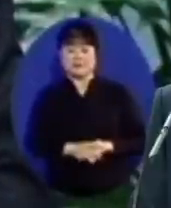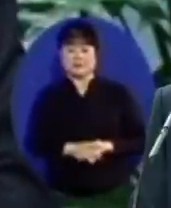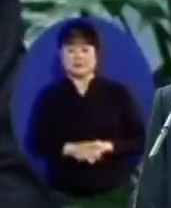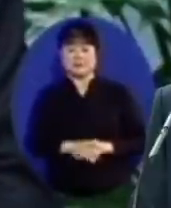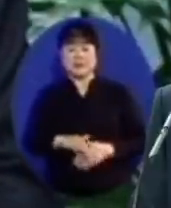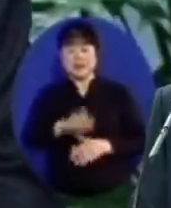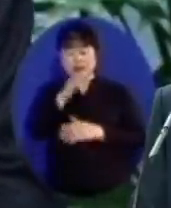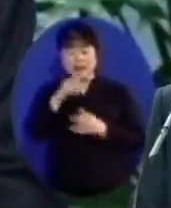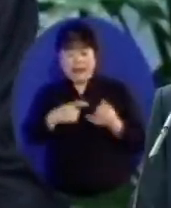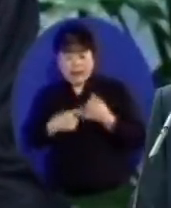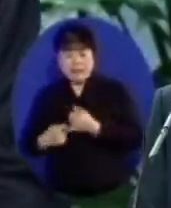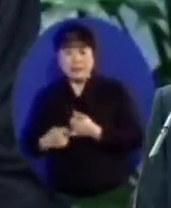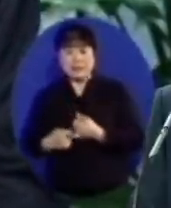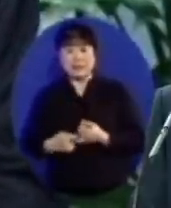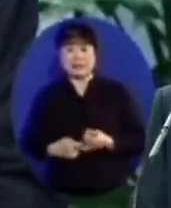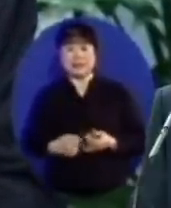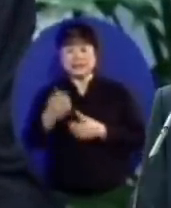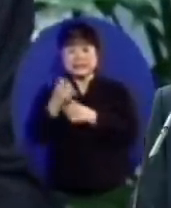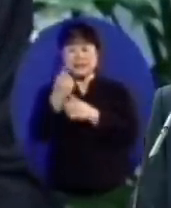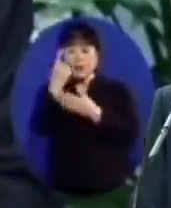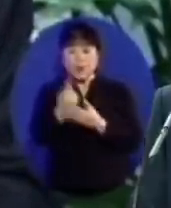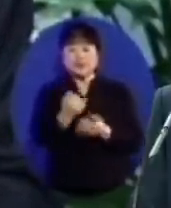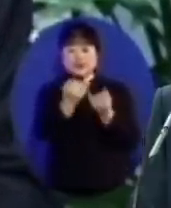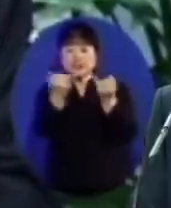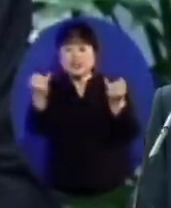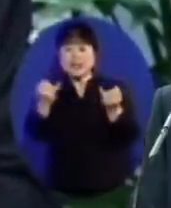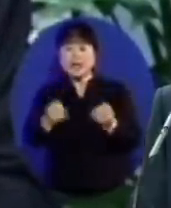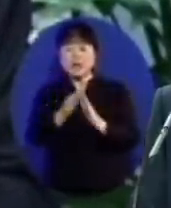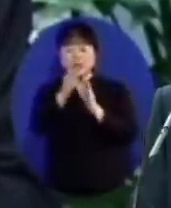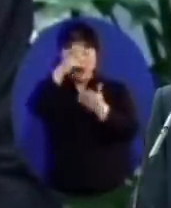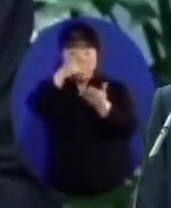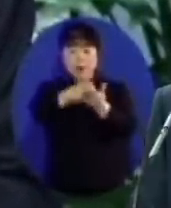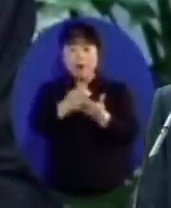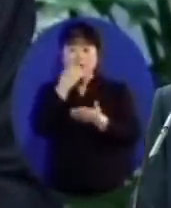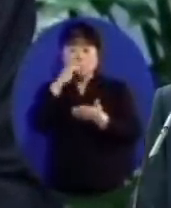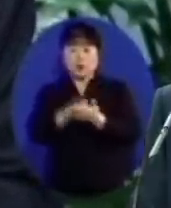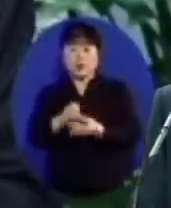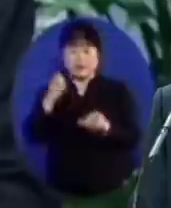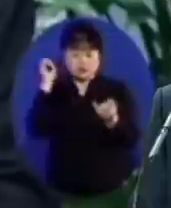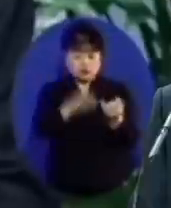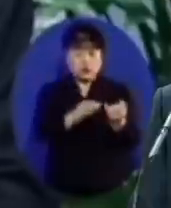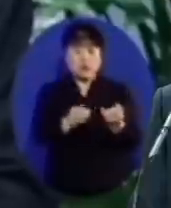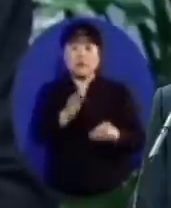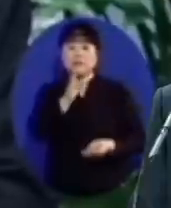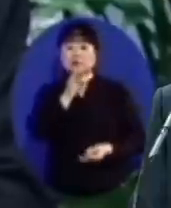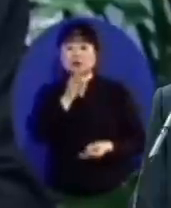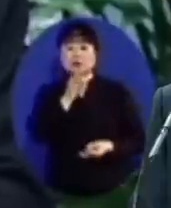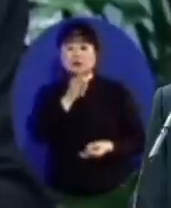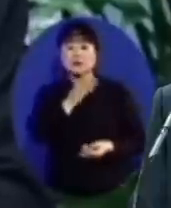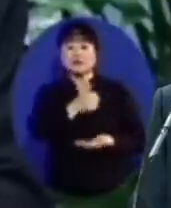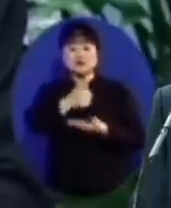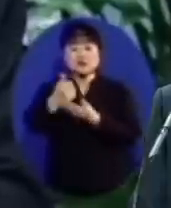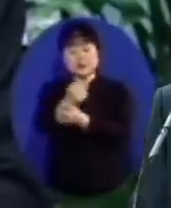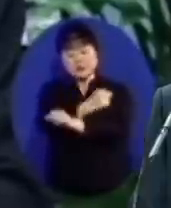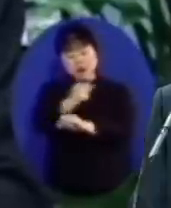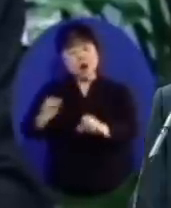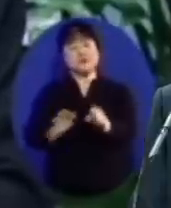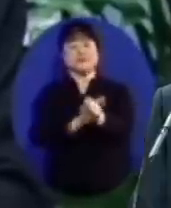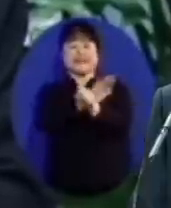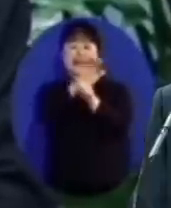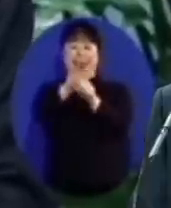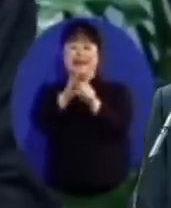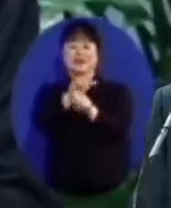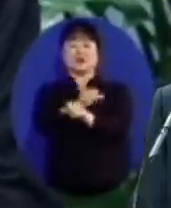백일천하에 가늠하다가 잡힌 여자, 모세의 율법에 따라서 정당에 돌로 맞아 죽어야 할 여자도 주님의 그 넓은 사랑은